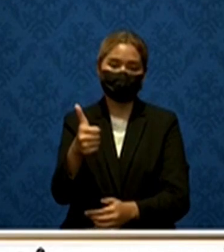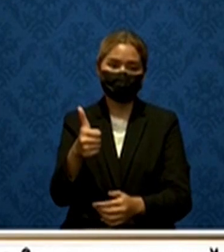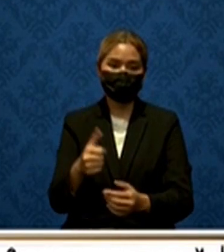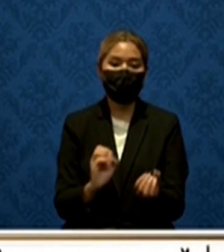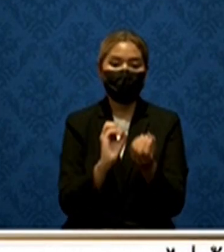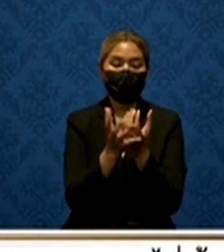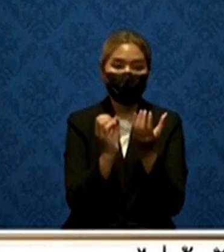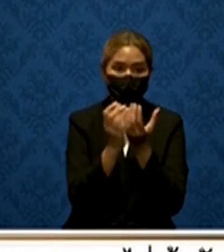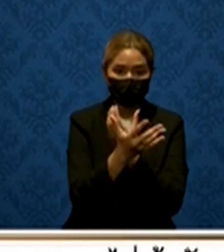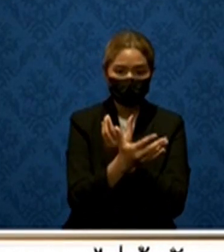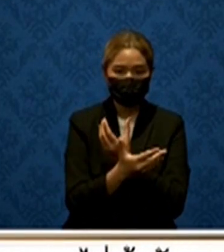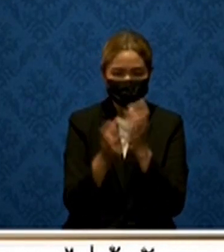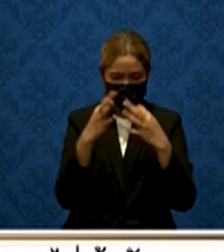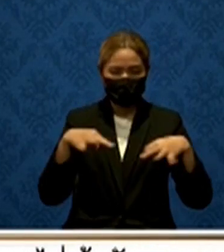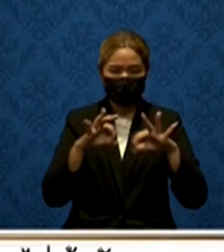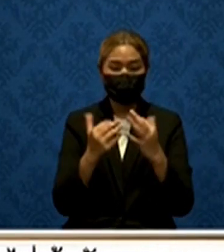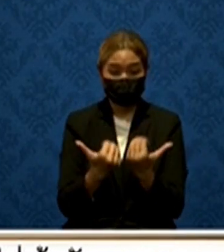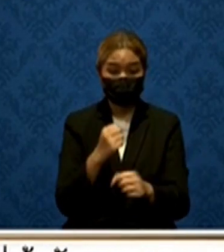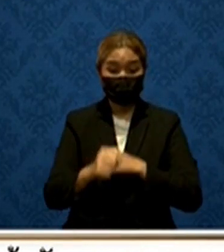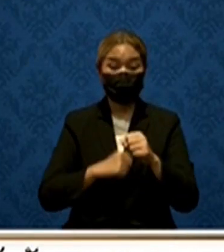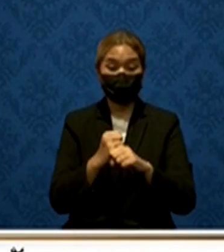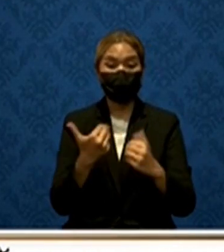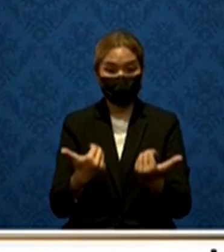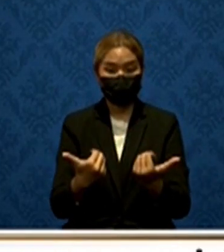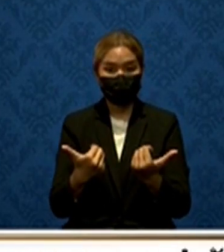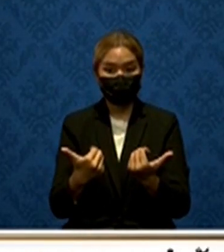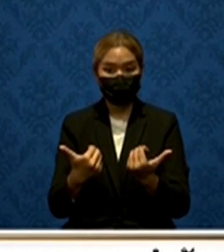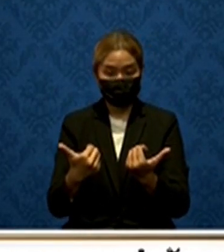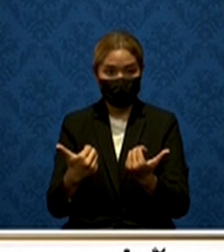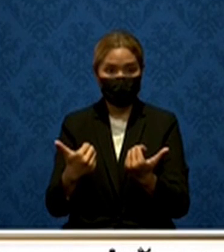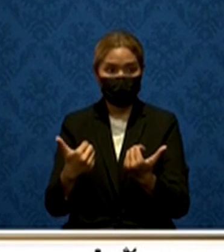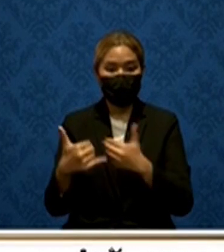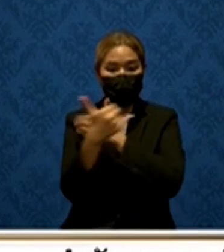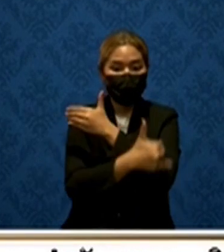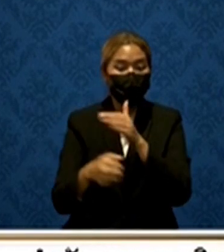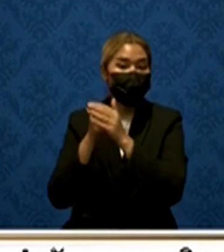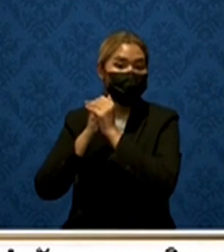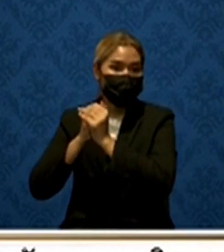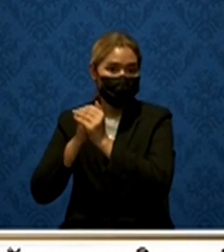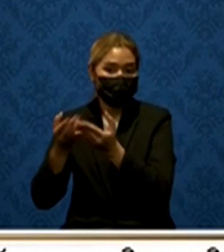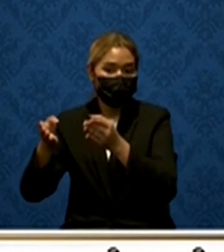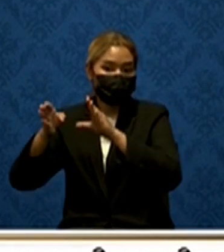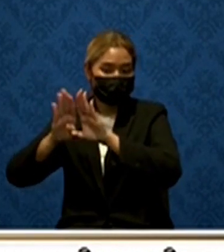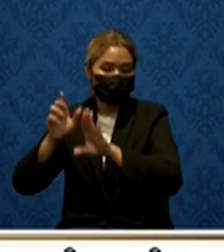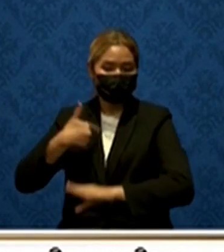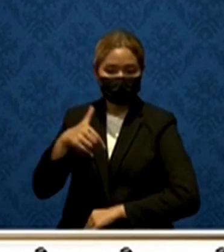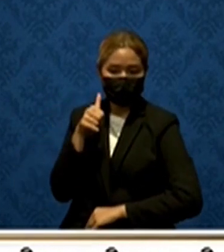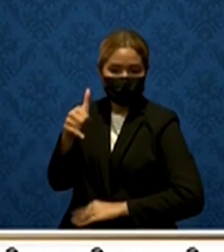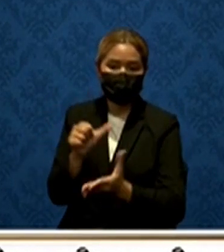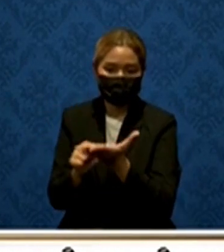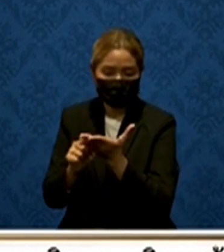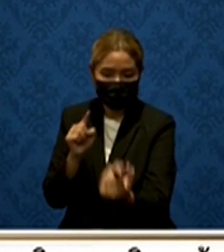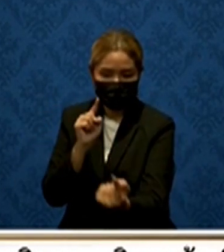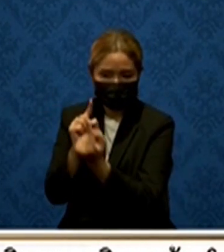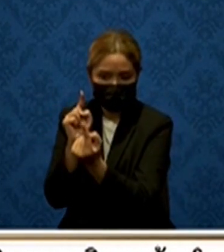ผลไม้ที่พวกเราห่วงกว่าปีนี้จีนปิดดานเดี๋วส่งออกไปได้ผมเข้าไปแ้ปัญหานโยบายเชิง